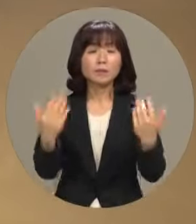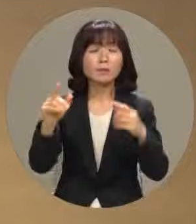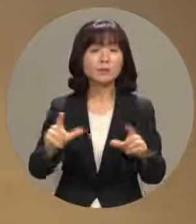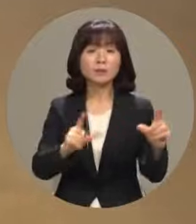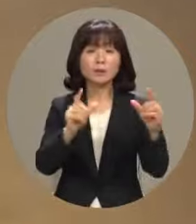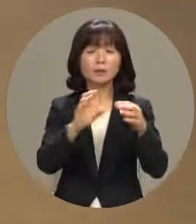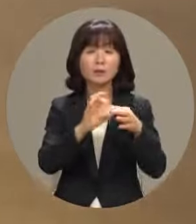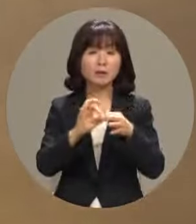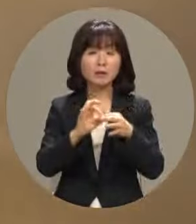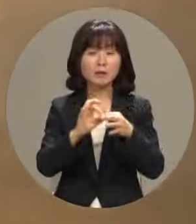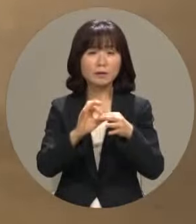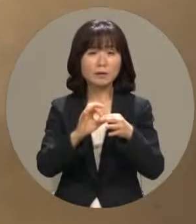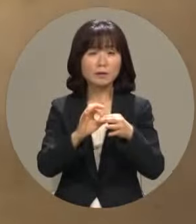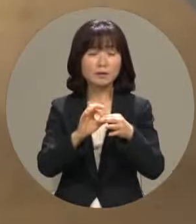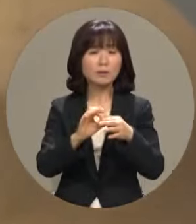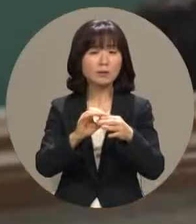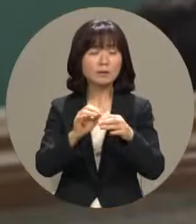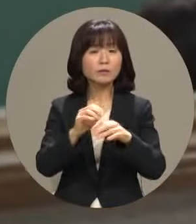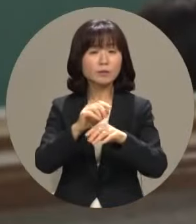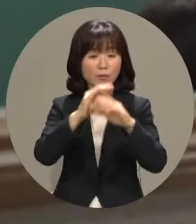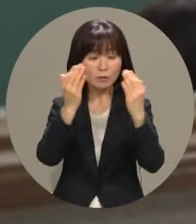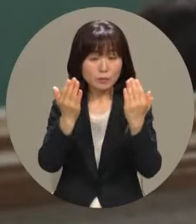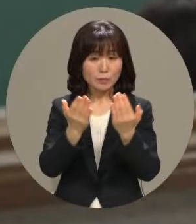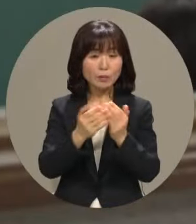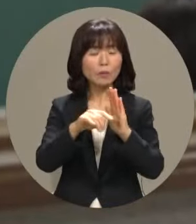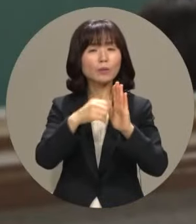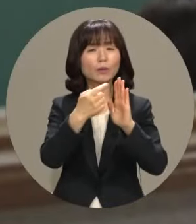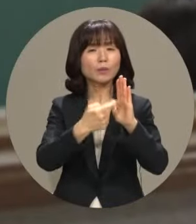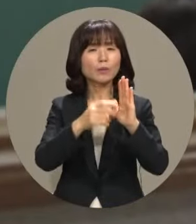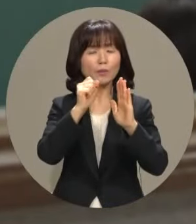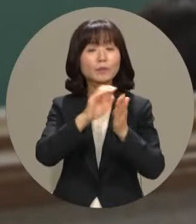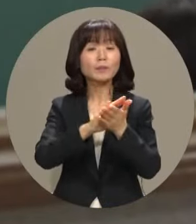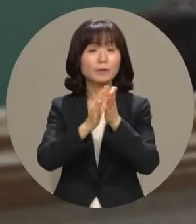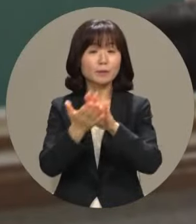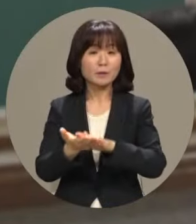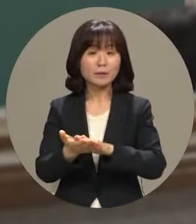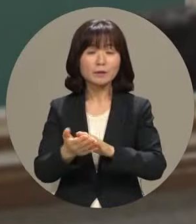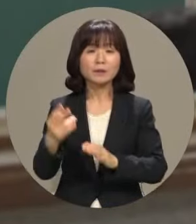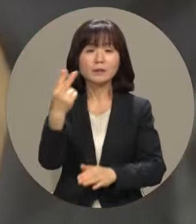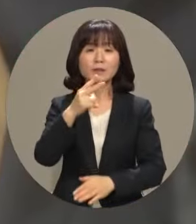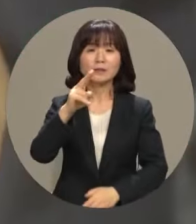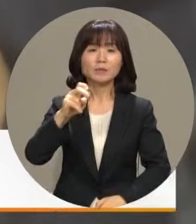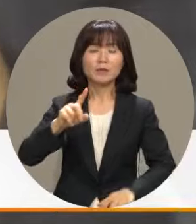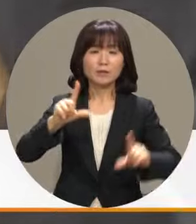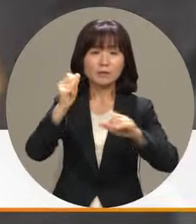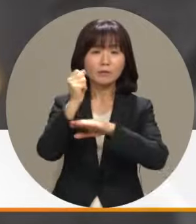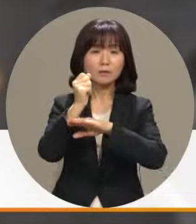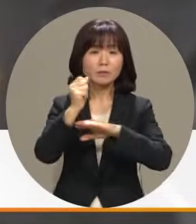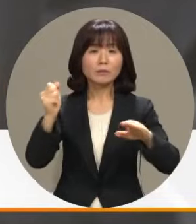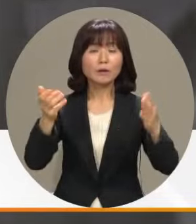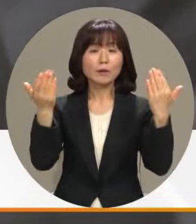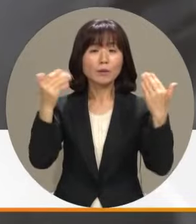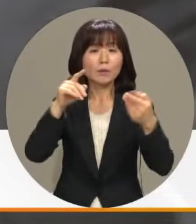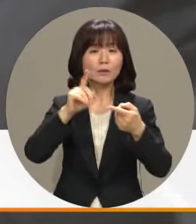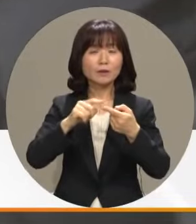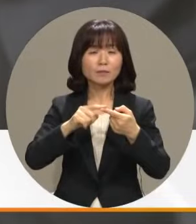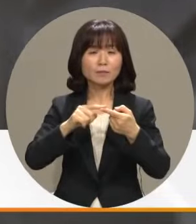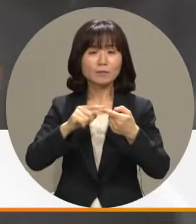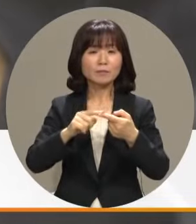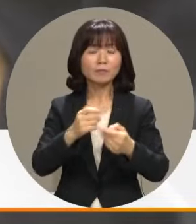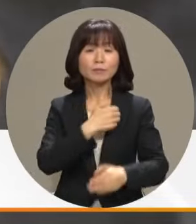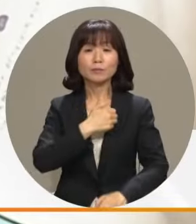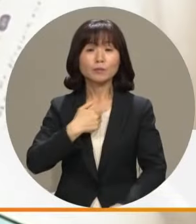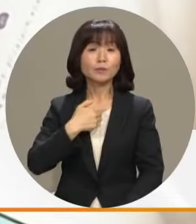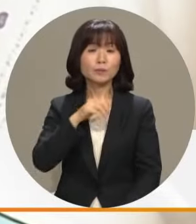학교생활과 관련된 지표는 전반적으로 긍정적인 변화를 보였습니다 지난 2021년의 기준으로 학교에 대한 전반적인